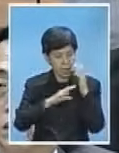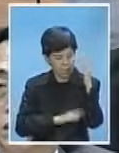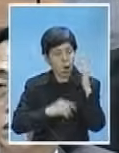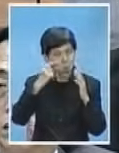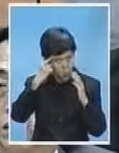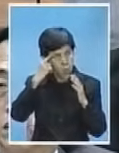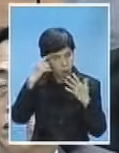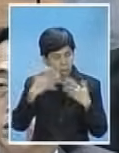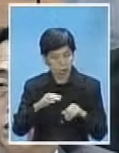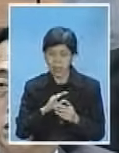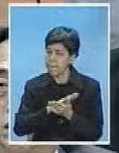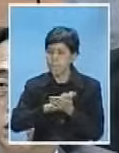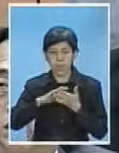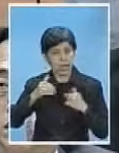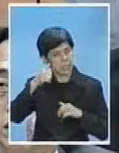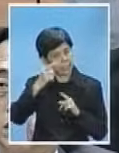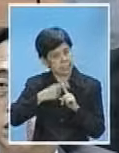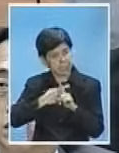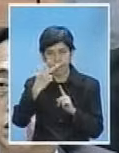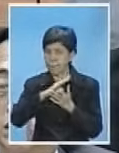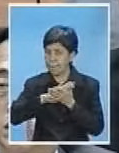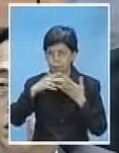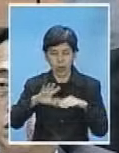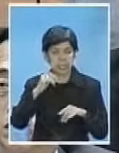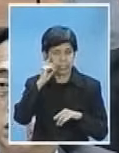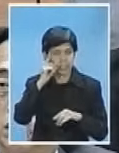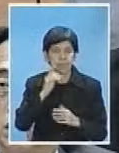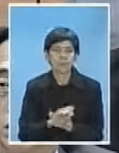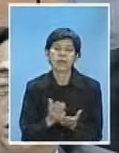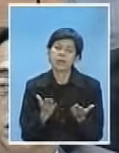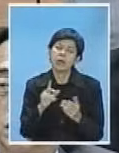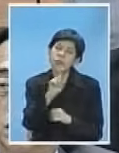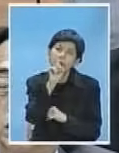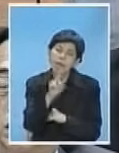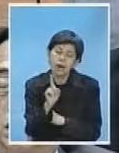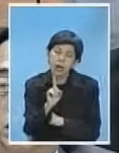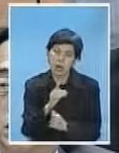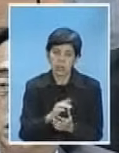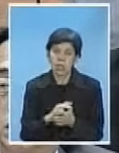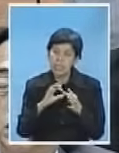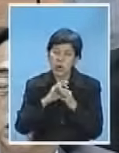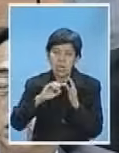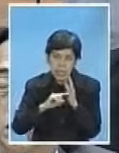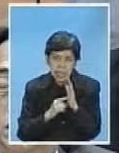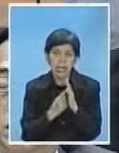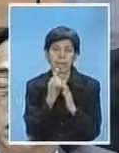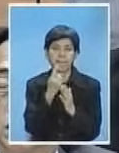ต้หมดแล้วทุกอย่างเสร็จภายใน3เดือนนั่นคืออะไรครับนั่นคือการเริ่มต้น